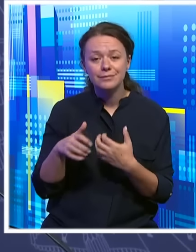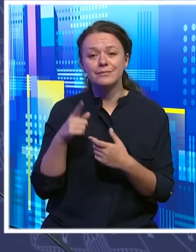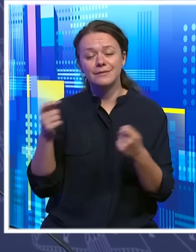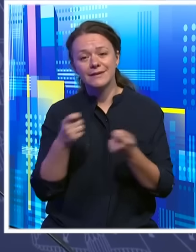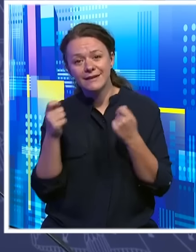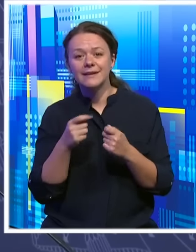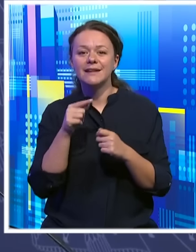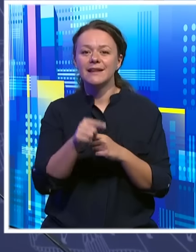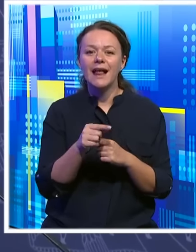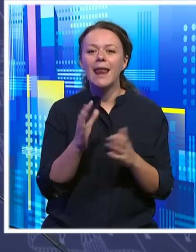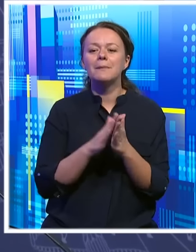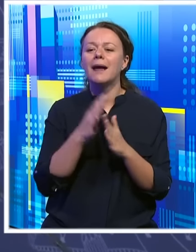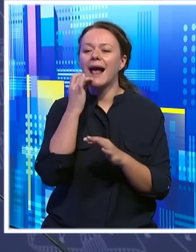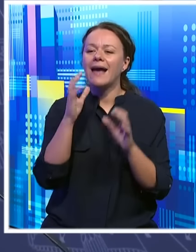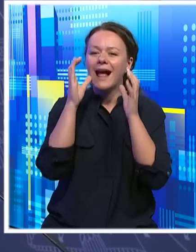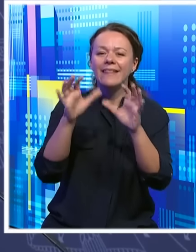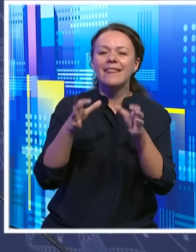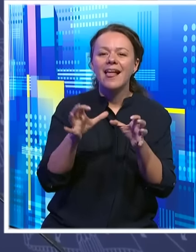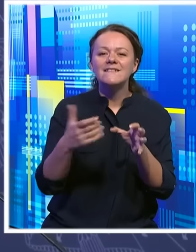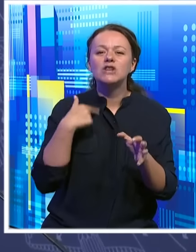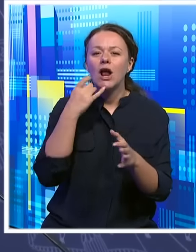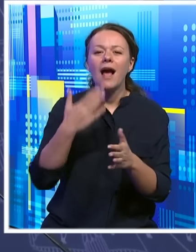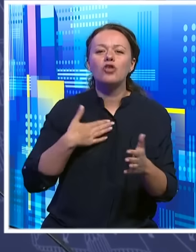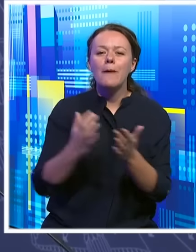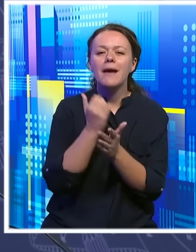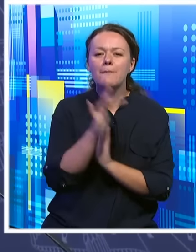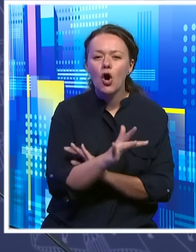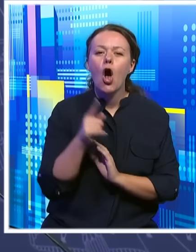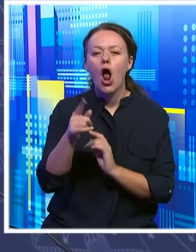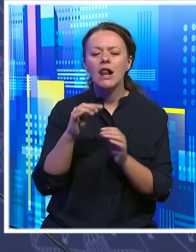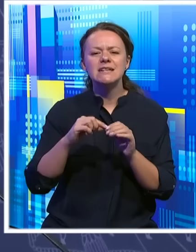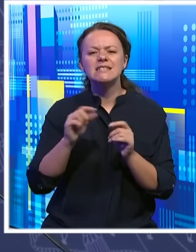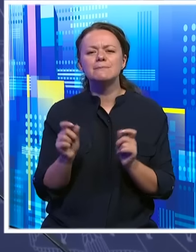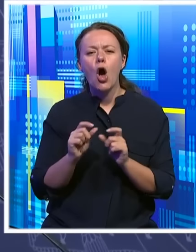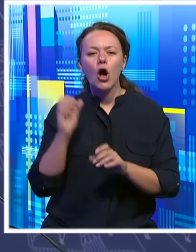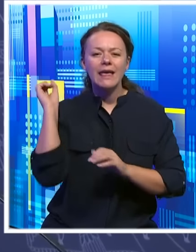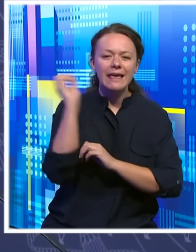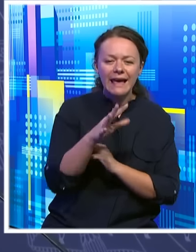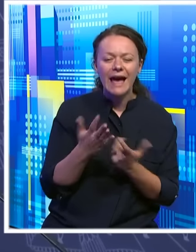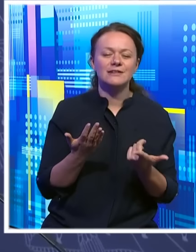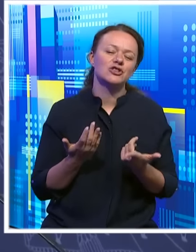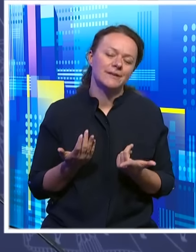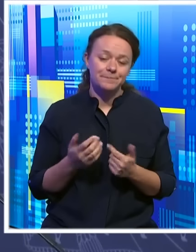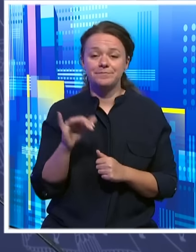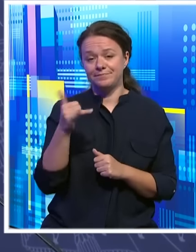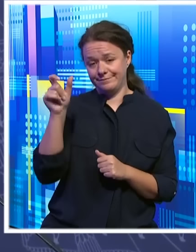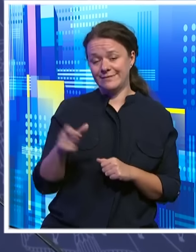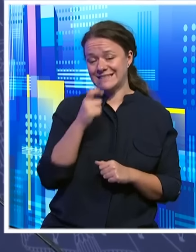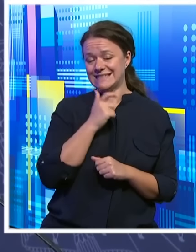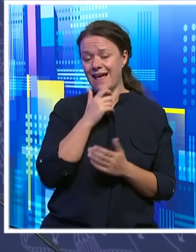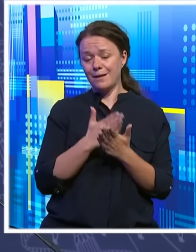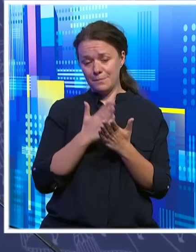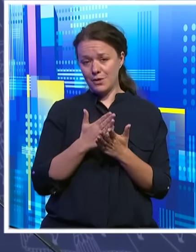uzme gađa televizor kada naši prime gol, tako da bi trebalo da odgovara. Što se ovog starijeg tiče, da, on je bio u kafiću koji su